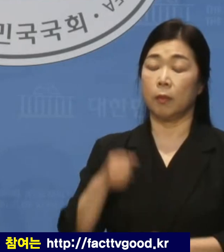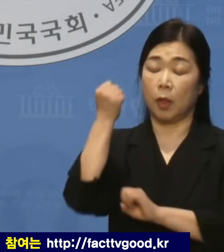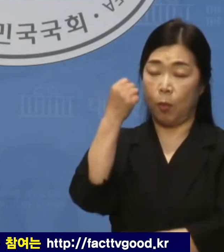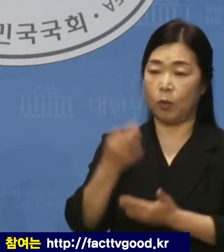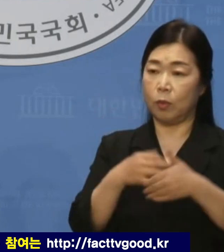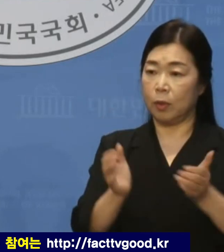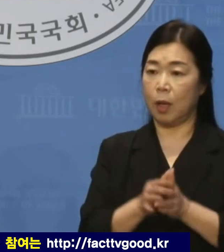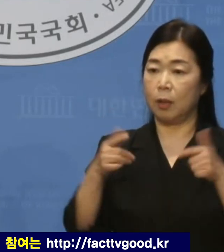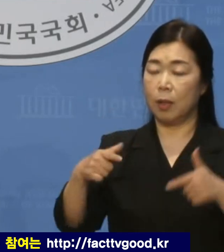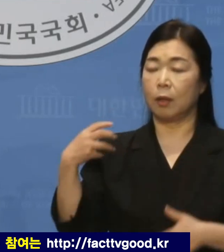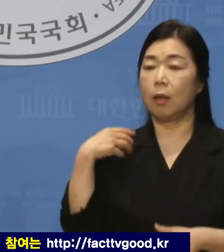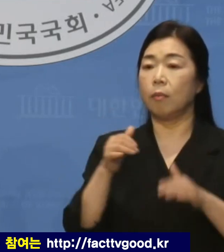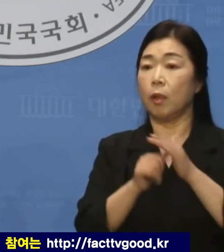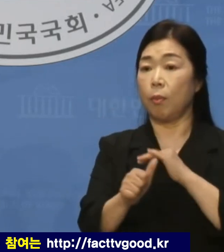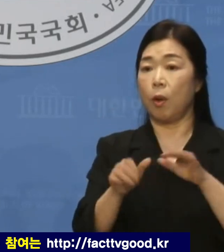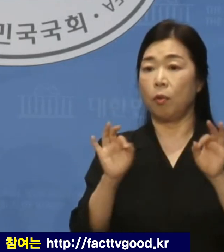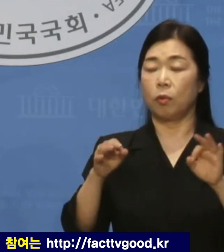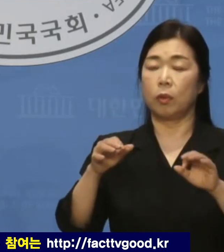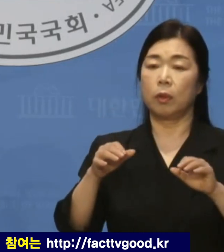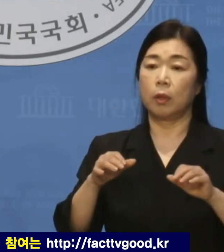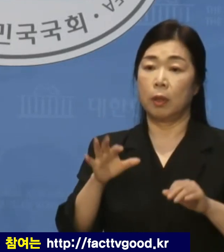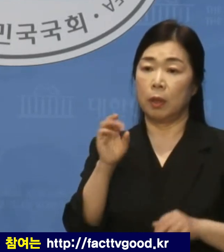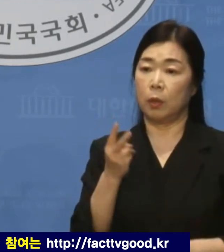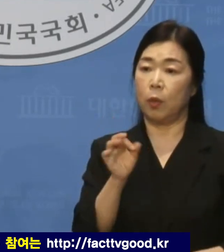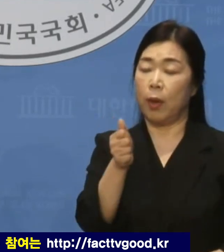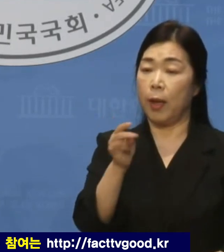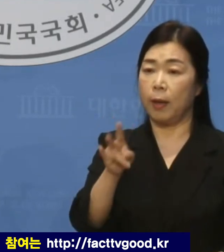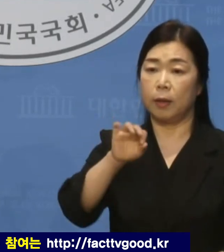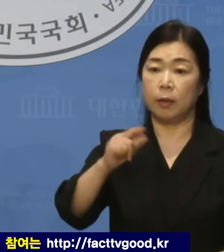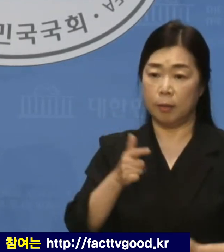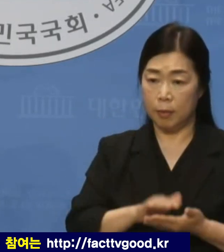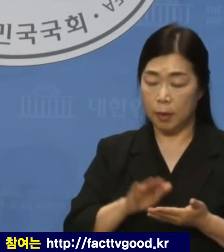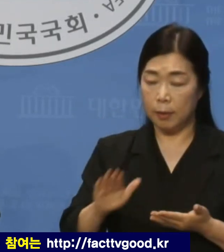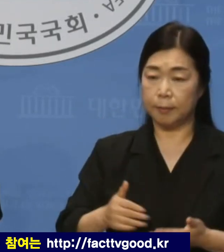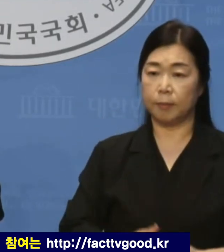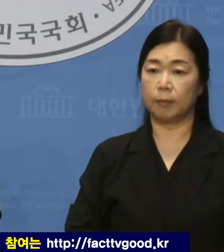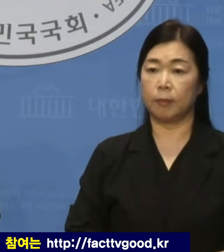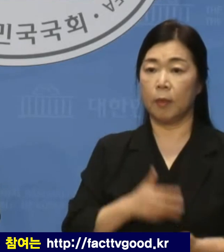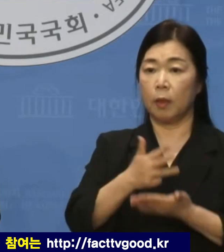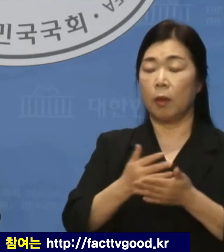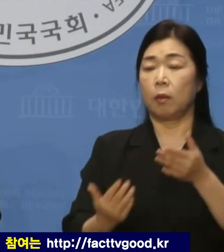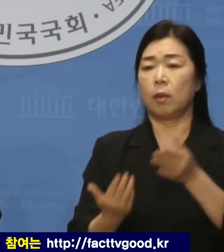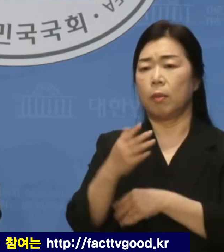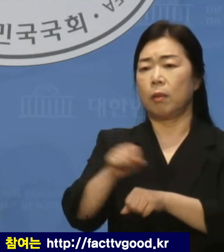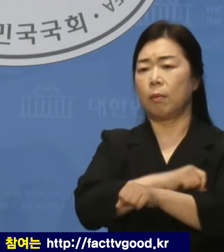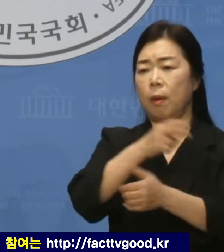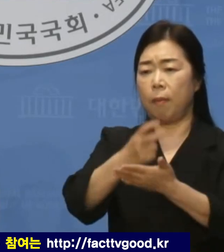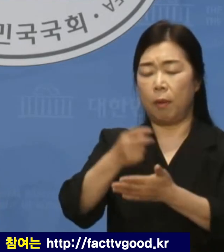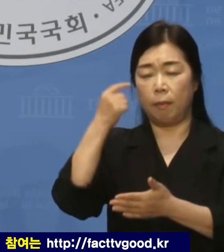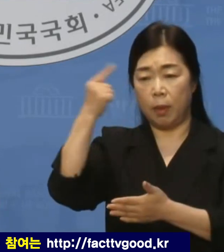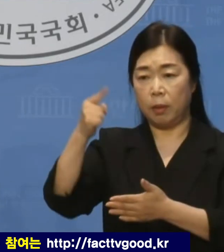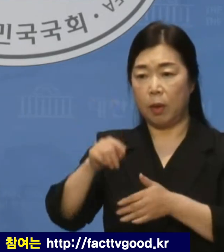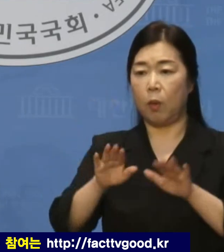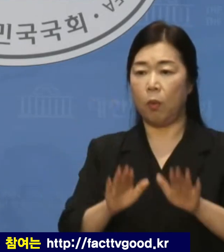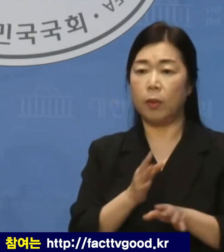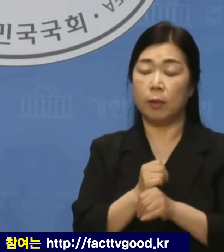네, 기본소득당 상임대표 국회의원 용혜인입니다. 이태원 참사 특별법이 발의된 지